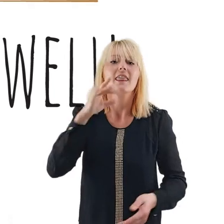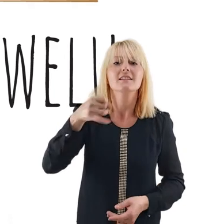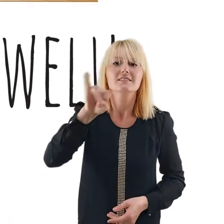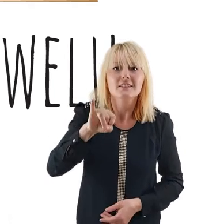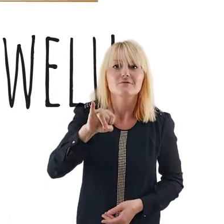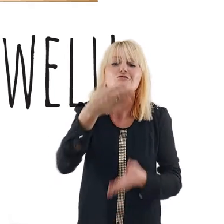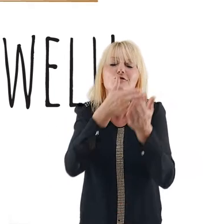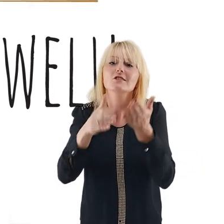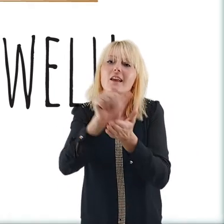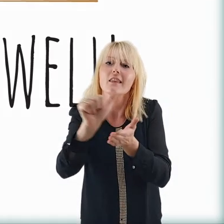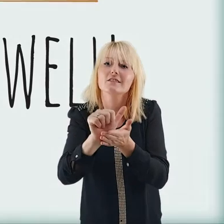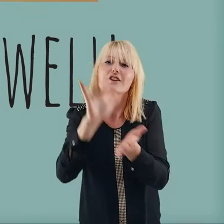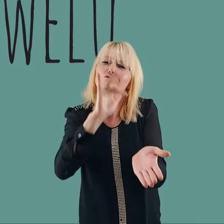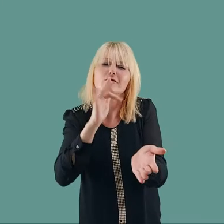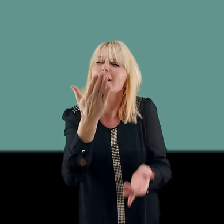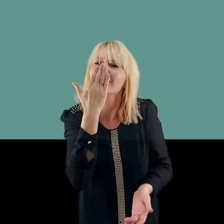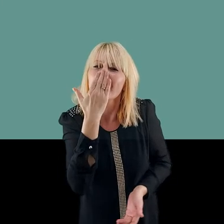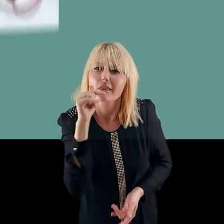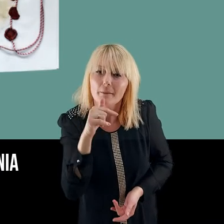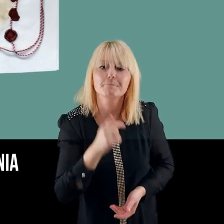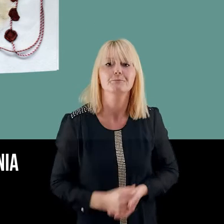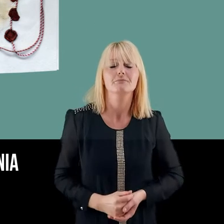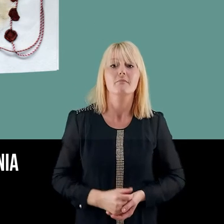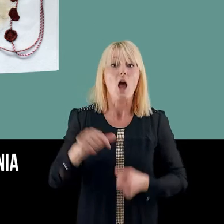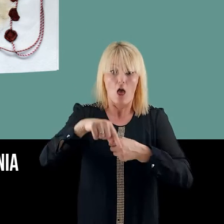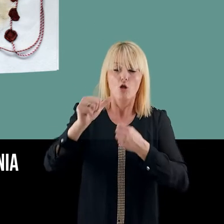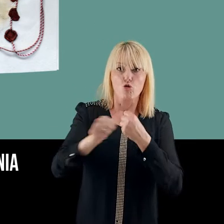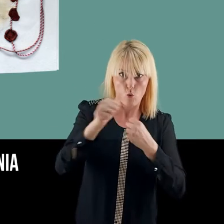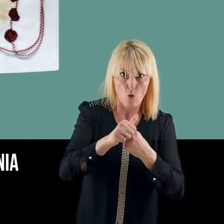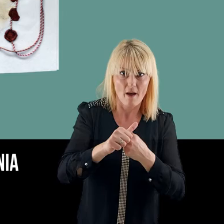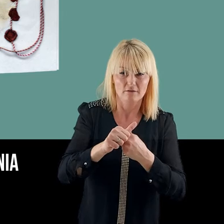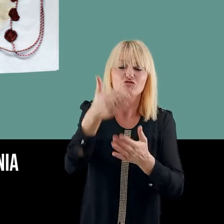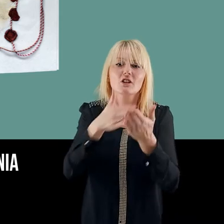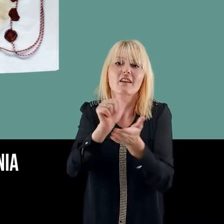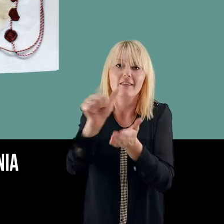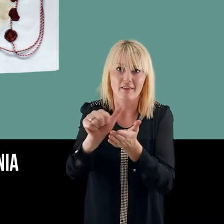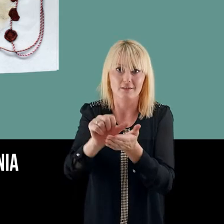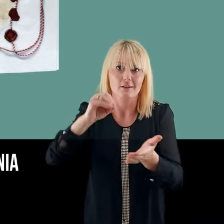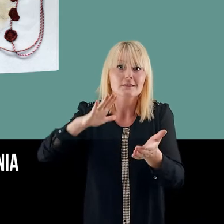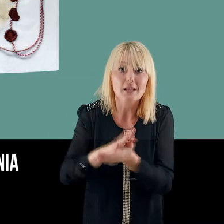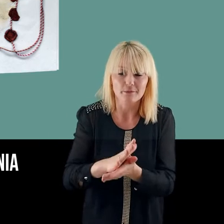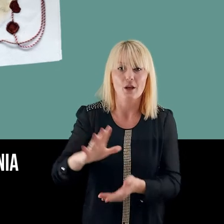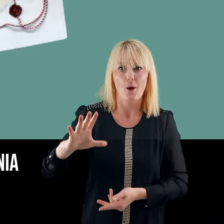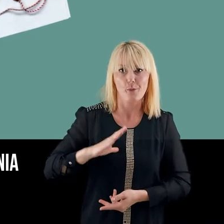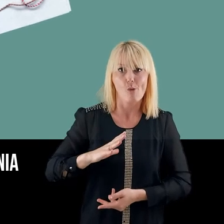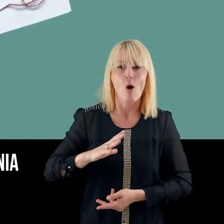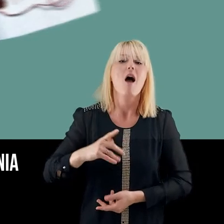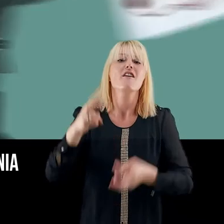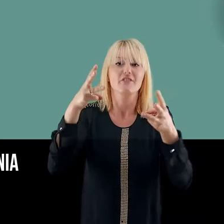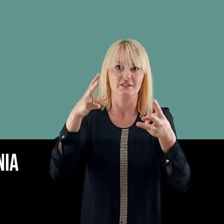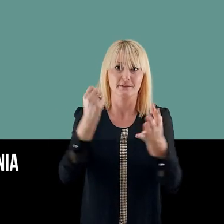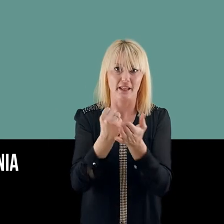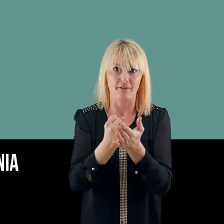Traktat Ryski, artykuł 11. W traktacie ryskim w artykule 11 zostały zawarte postanowienia